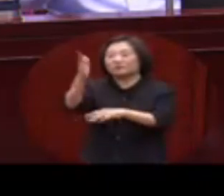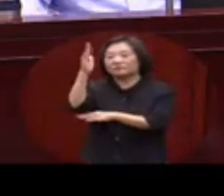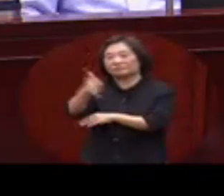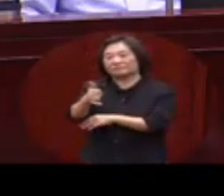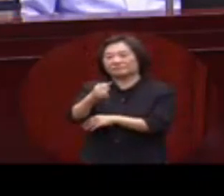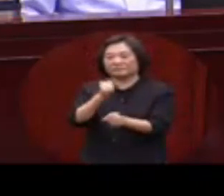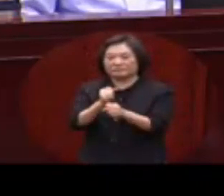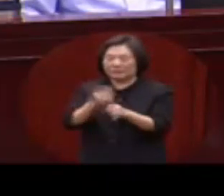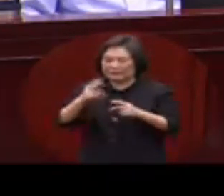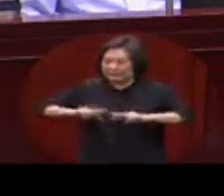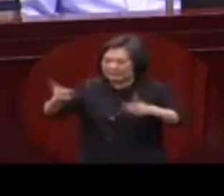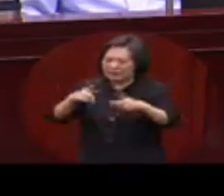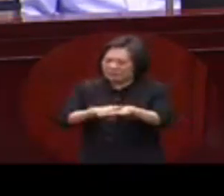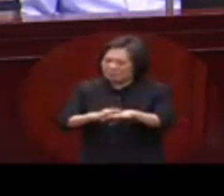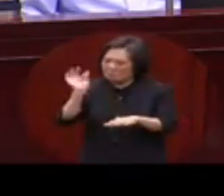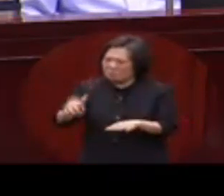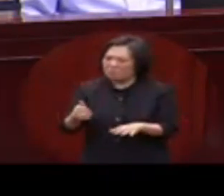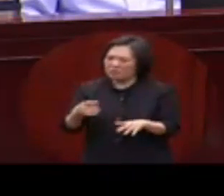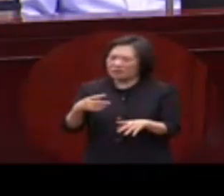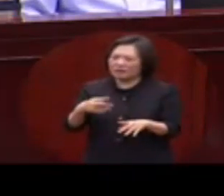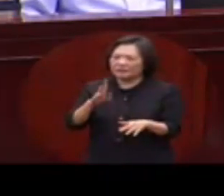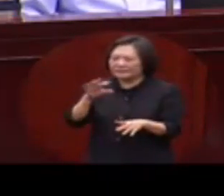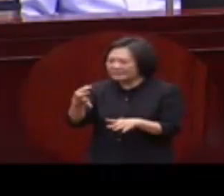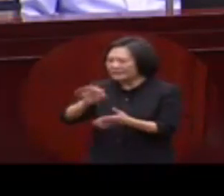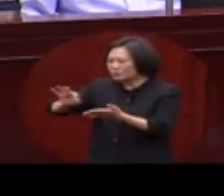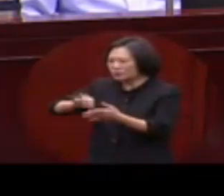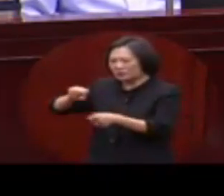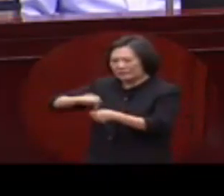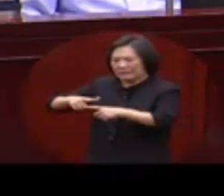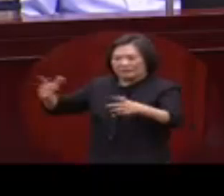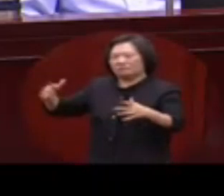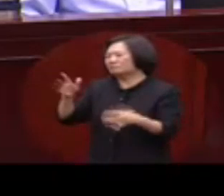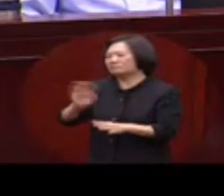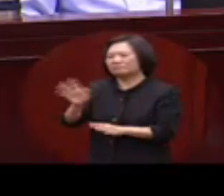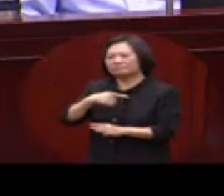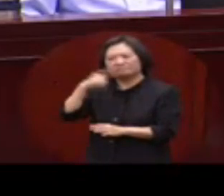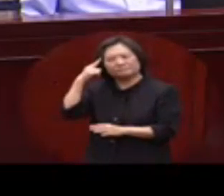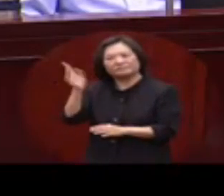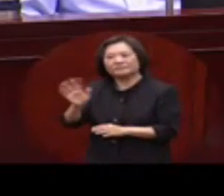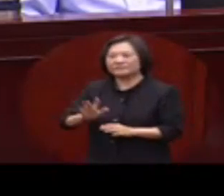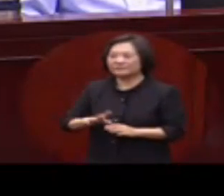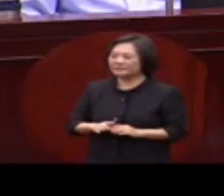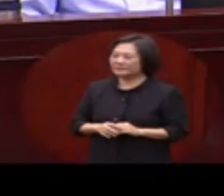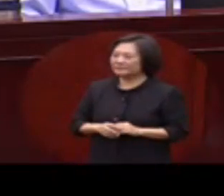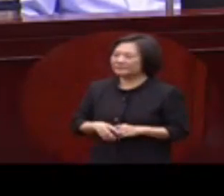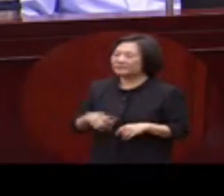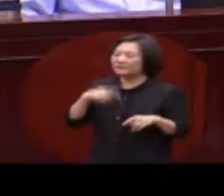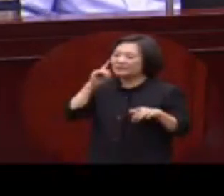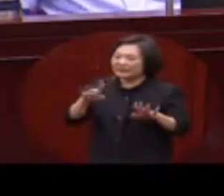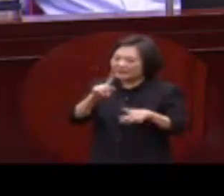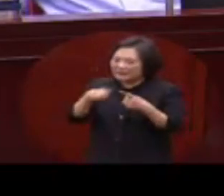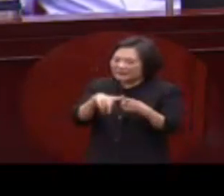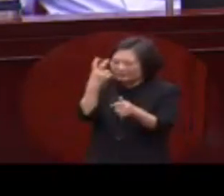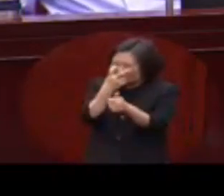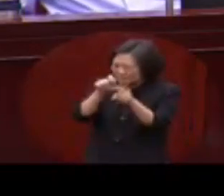改善之前，你知道，我不太赞成扩大财务支出，因为这等于是浪费啊。所以应该是精实管理，应该比